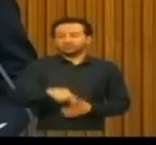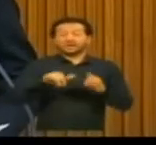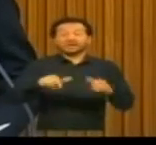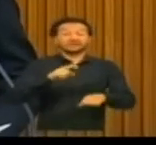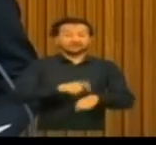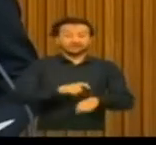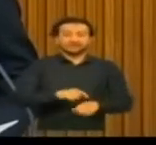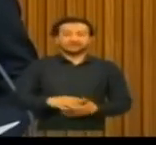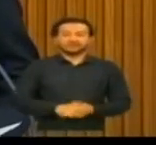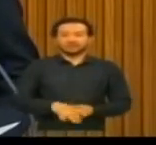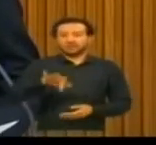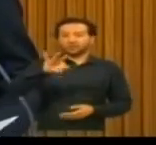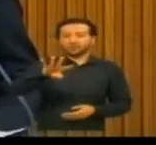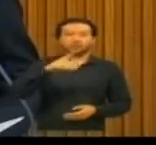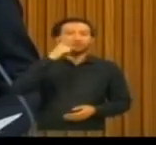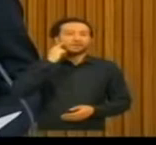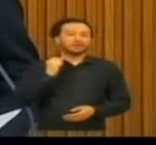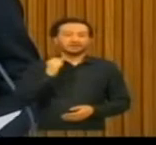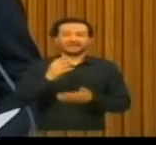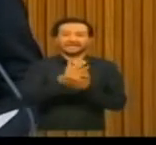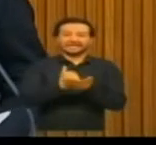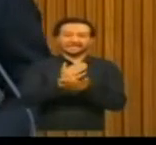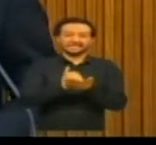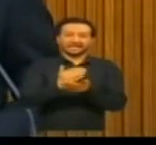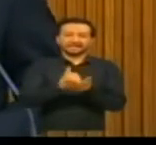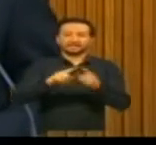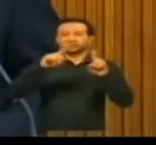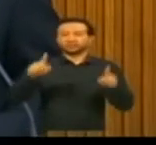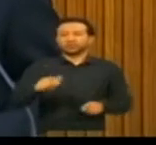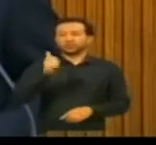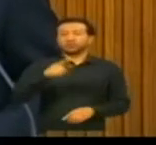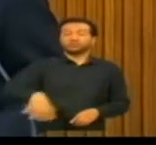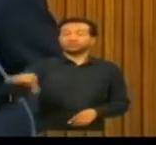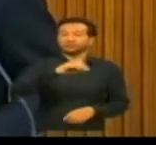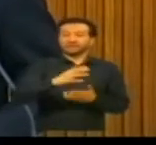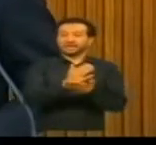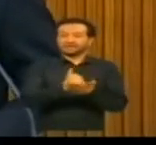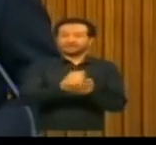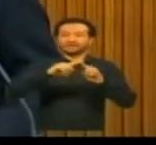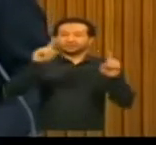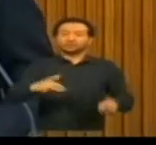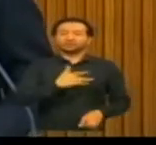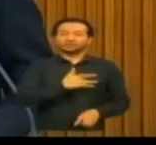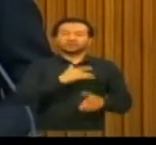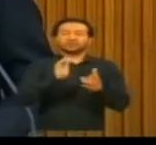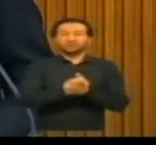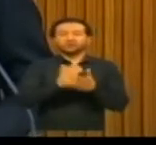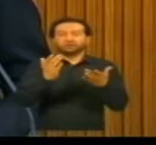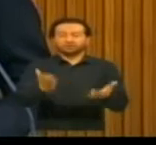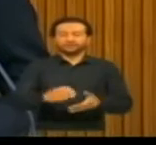zamanda 14 Mayıs Eczacılar Günü. Bütün eczacıların Eczacılar Günü'nü yürekten kutluyorum.